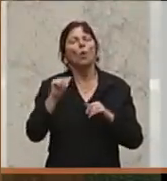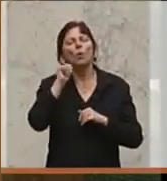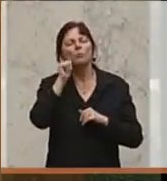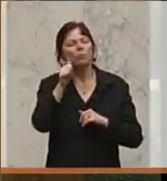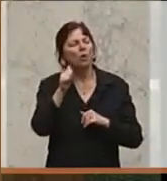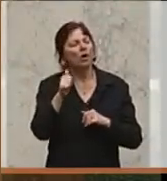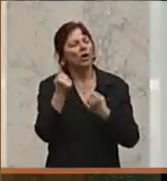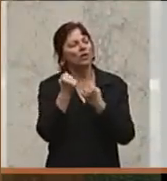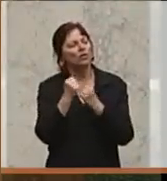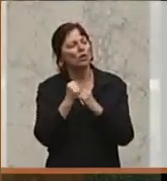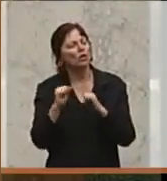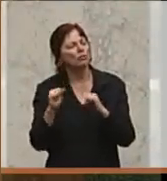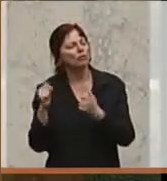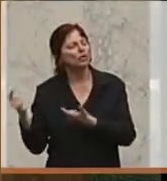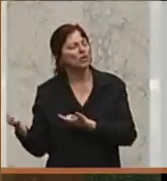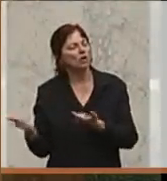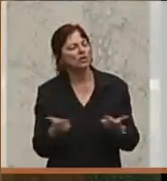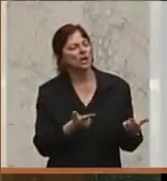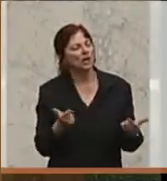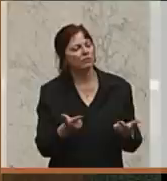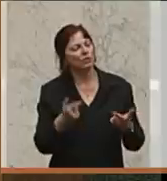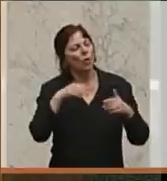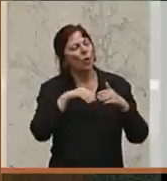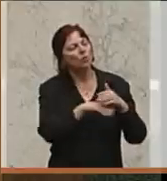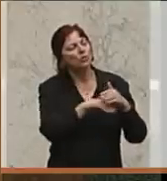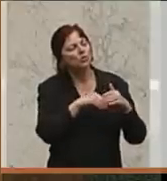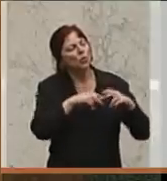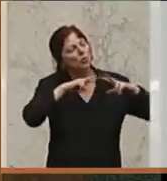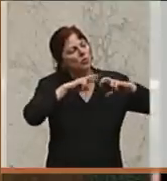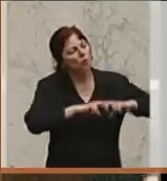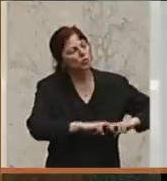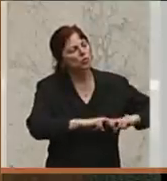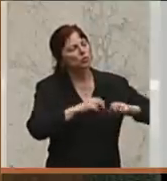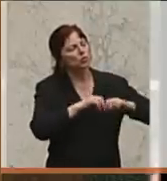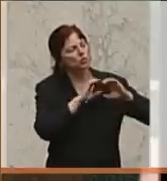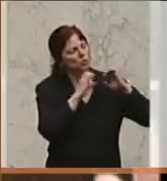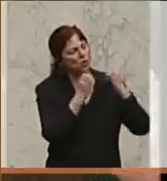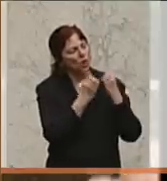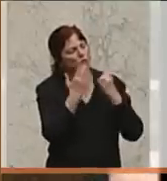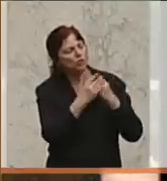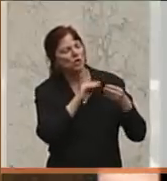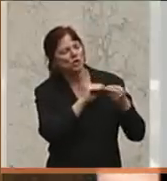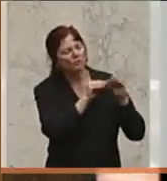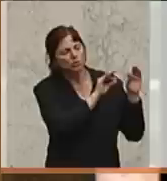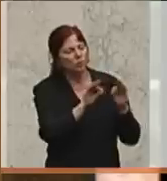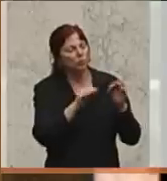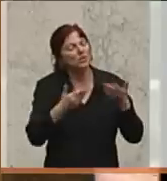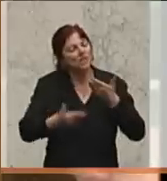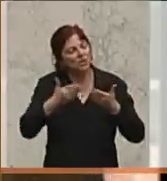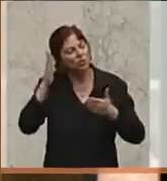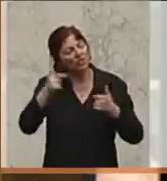im Untersuchungsausschuss bei einer Geschäftsordnungssitzung erklären, dass wir in seiner Causa,